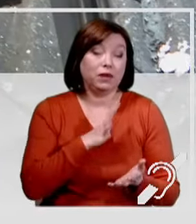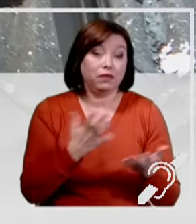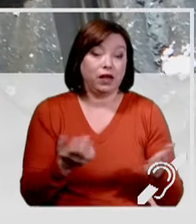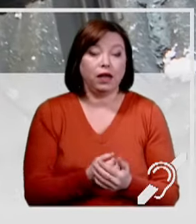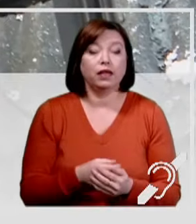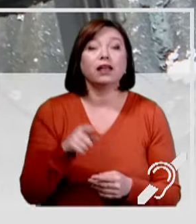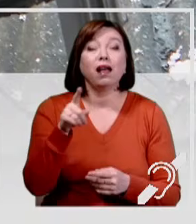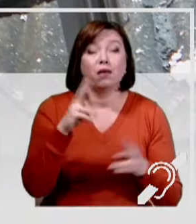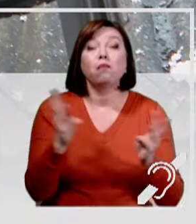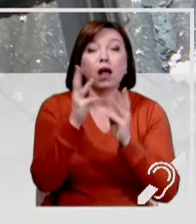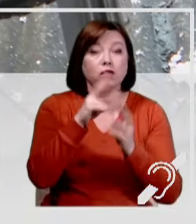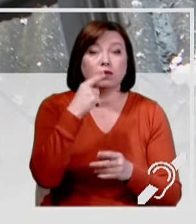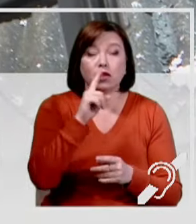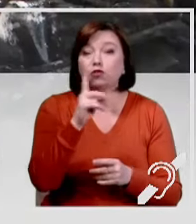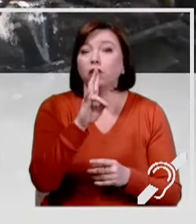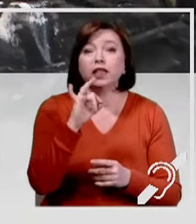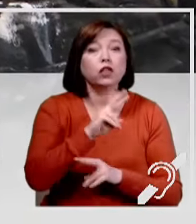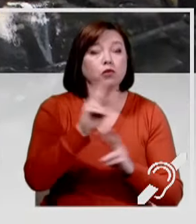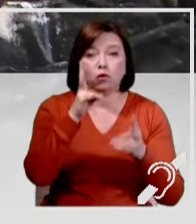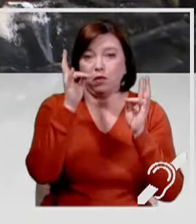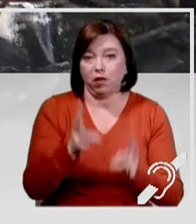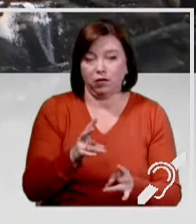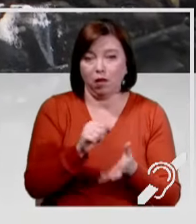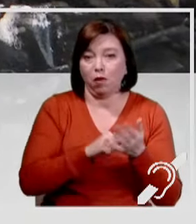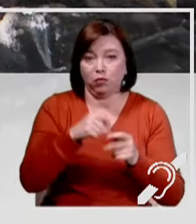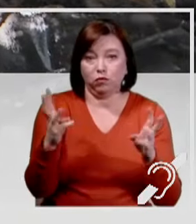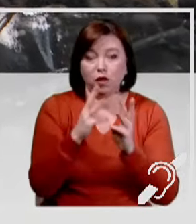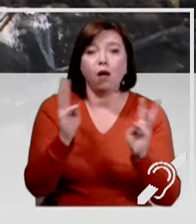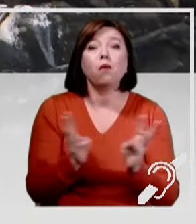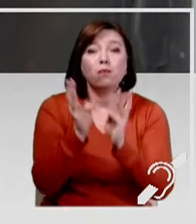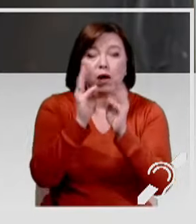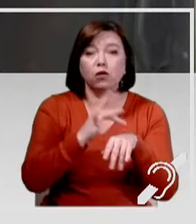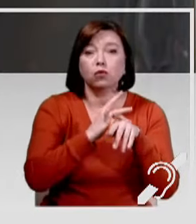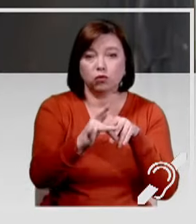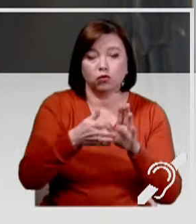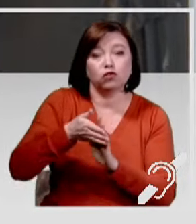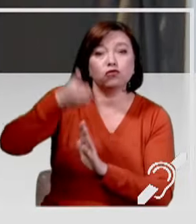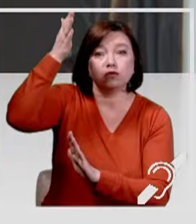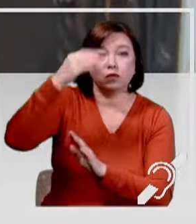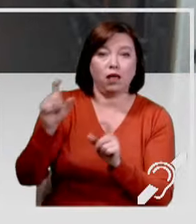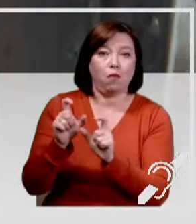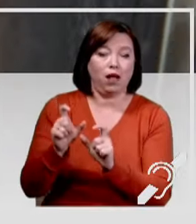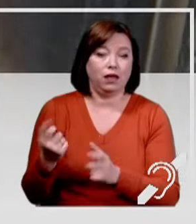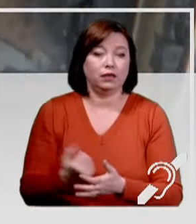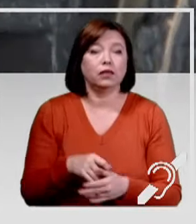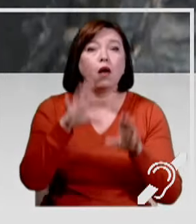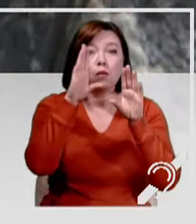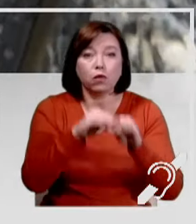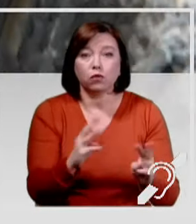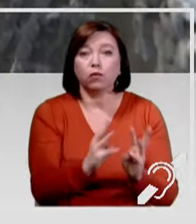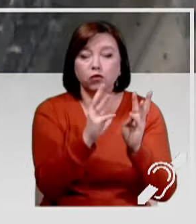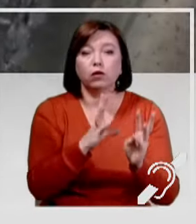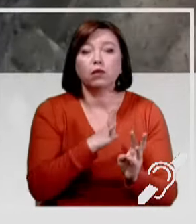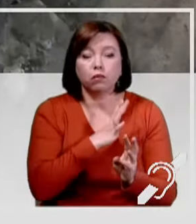Potrivit IGSU, niciun om nu a avut de suferit în urma incendiului. Flăcările au afectat însă un perete al magazinului. Stingerea incendiului au